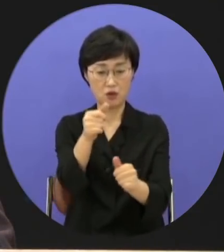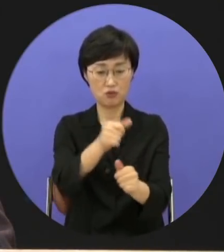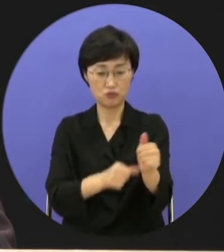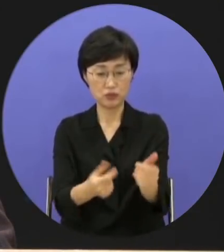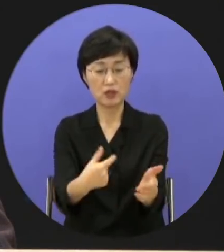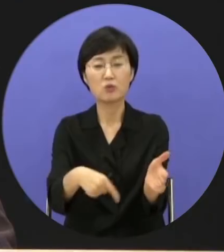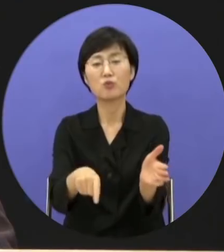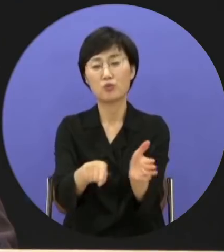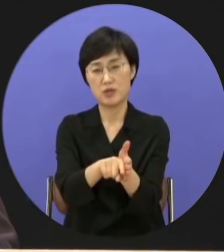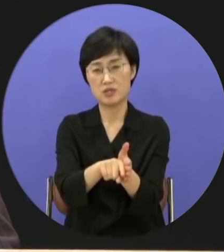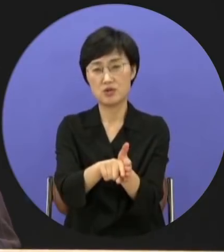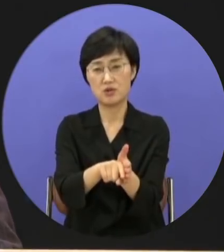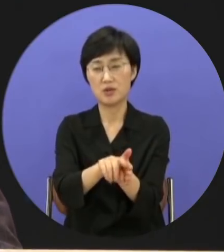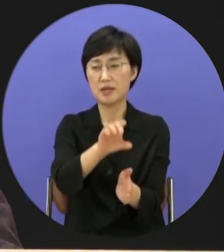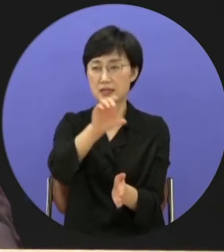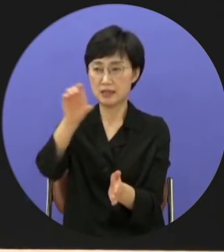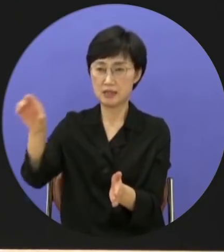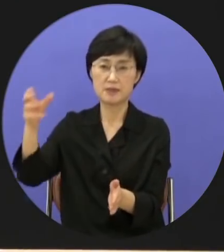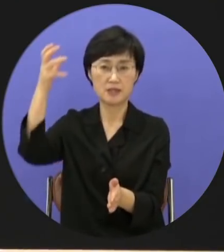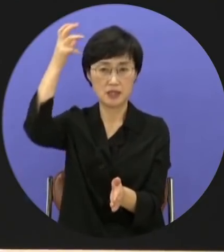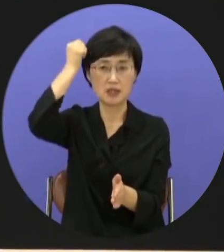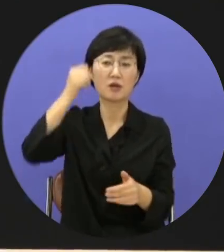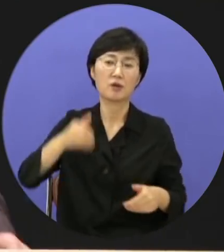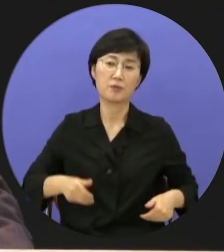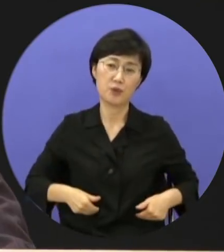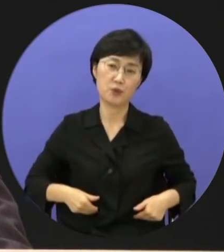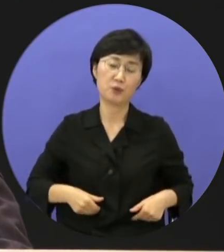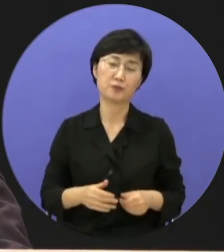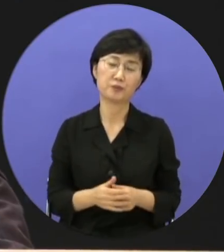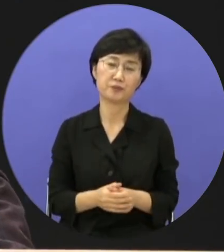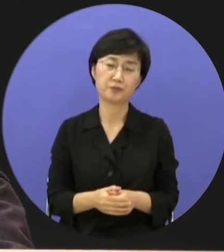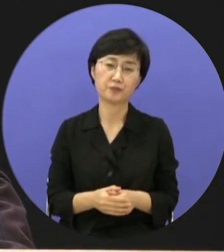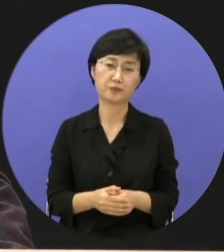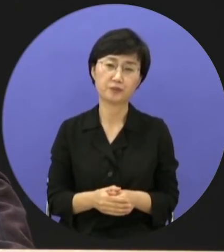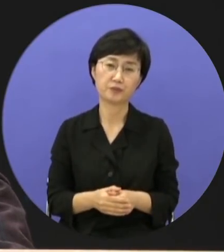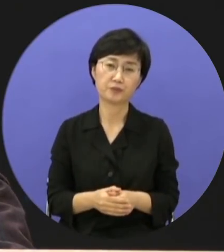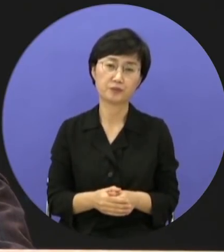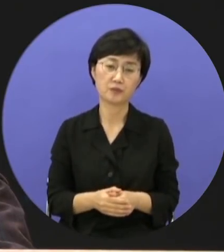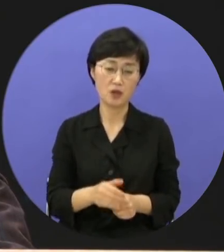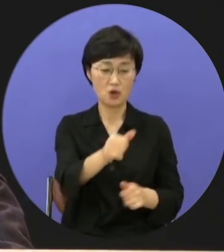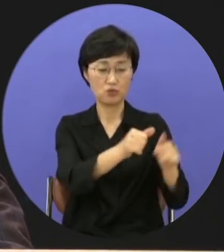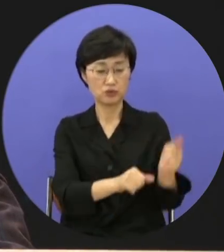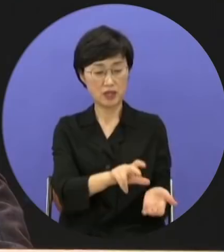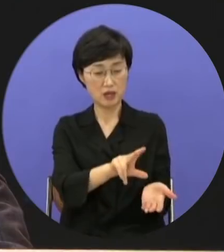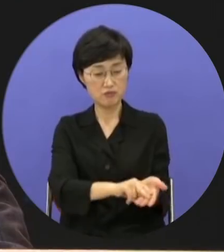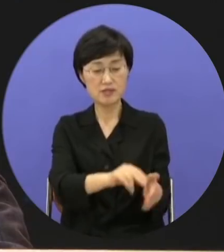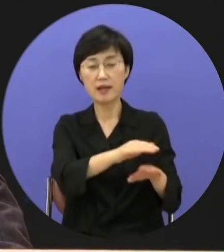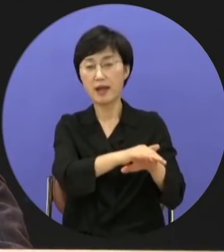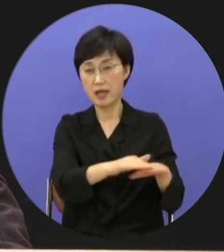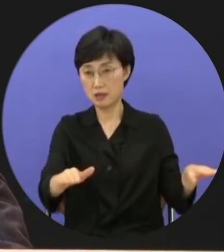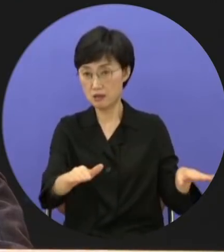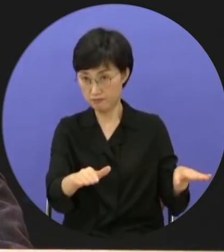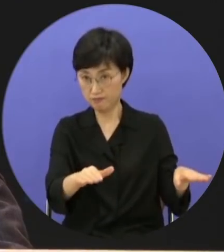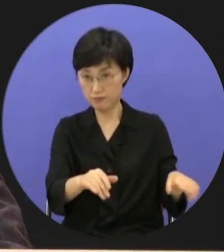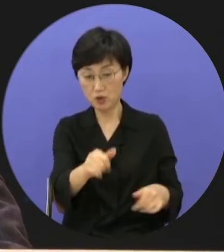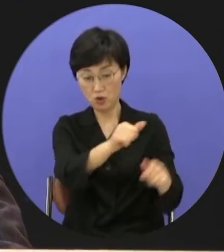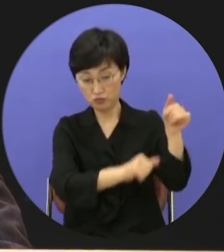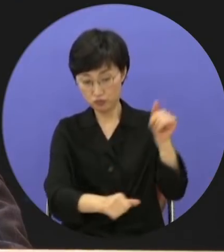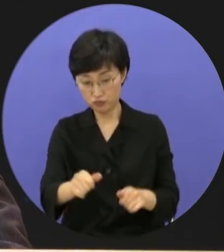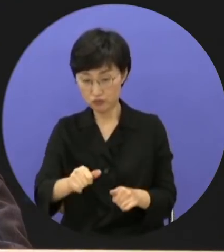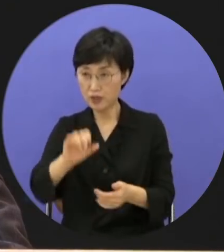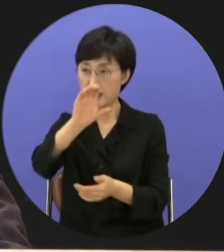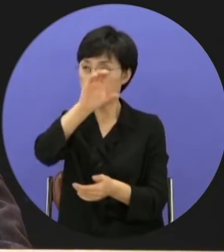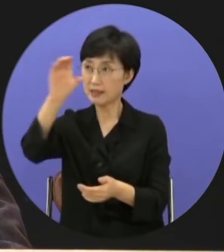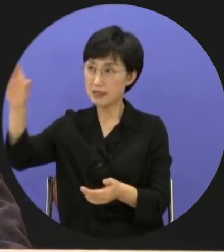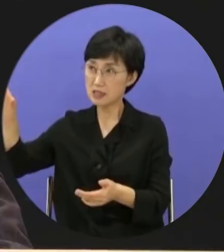크리스마스입니다. This is a Christmas that will be unveiled and revealed to our next generation. 후대 문제 해결됩니다. 후대에게 우리는 반드시 이게 전달되어야